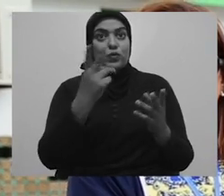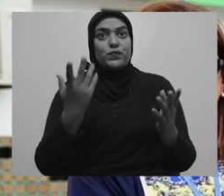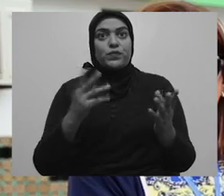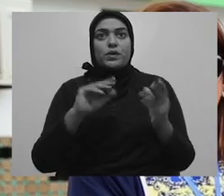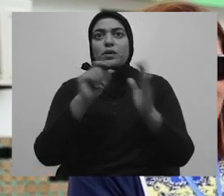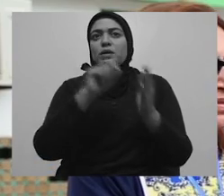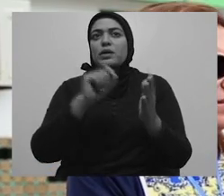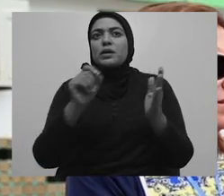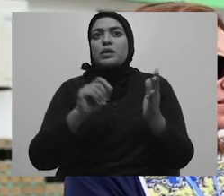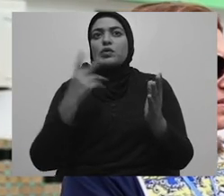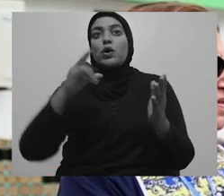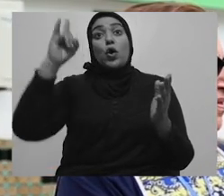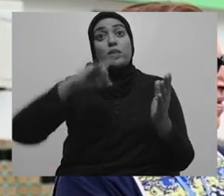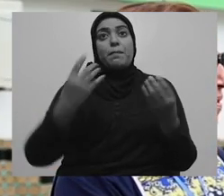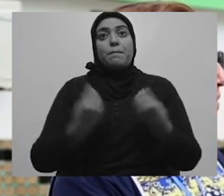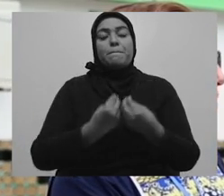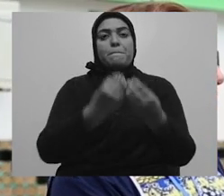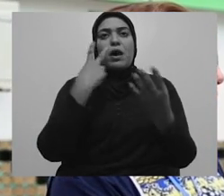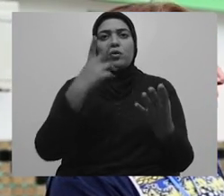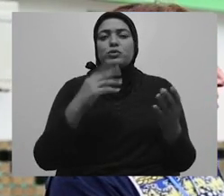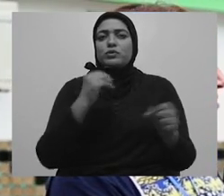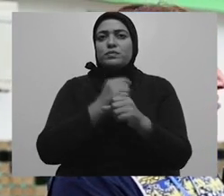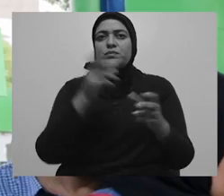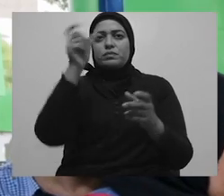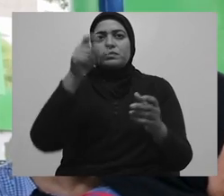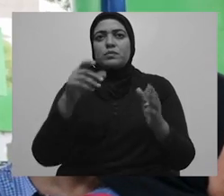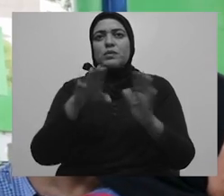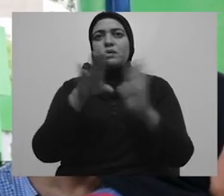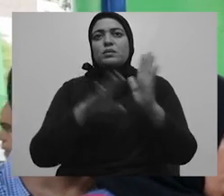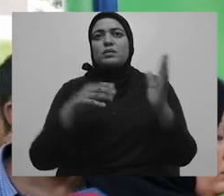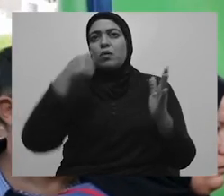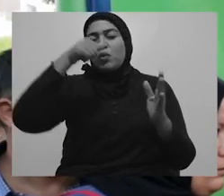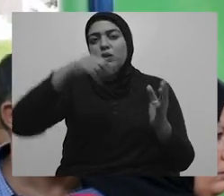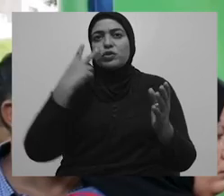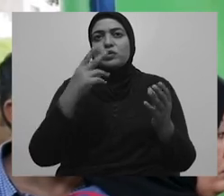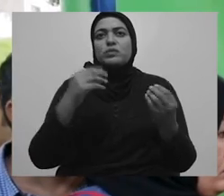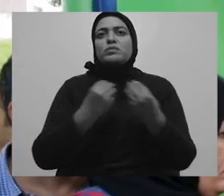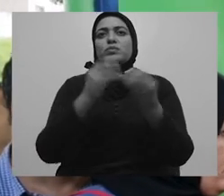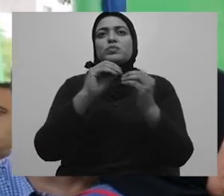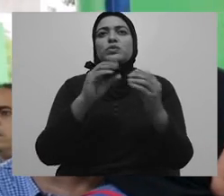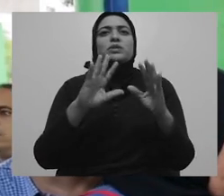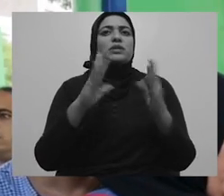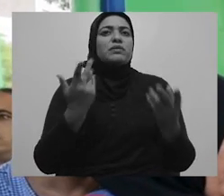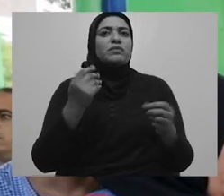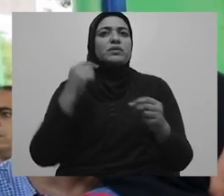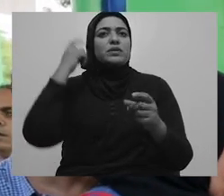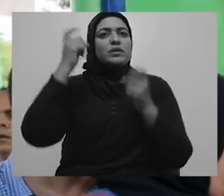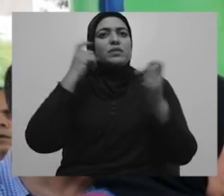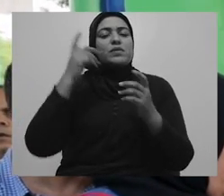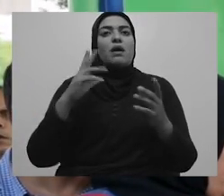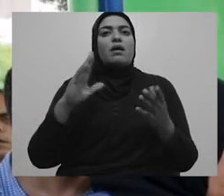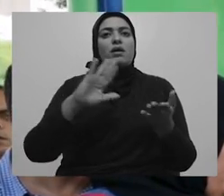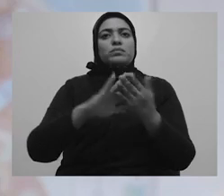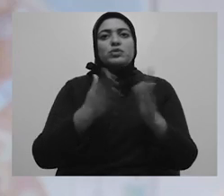je me suis rendu compte que c'était en fait la continuité du travail que nous avons déjà entamé l'année dernière. عجبتني حكاية